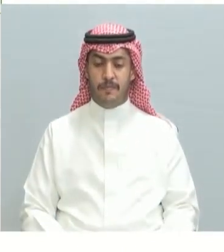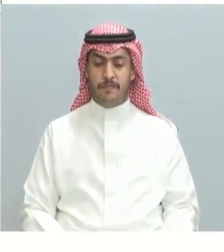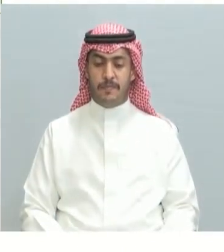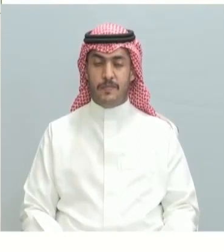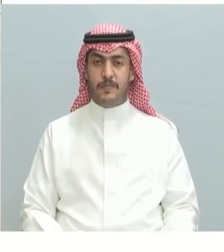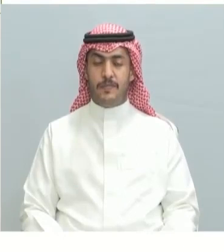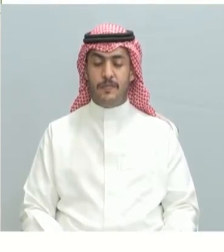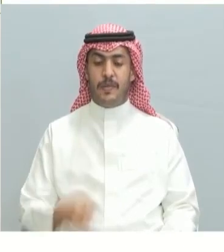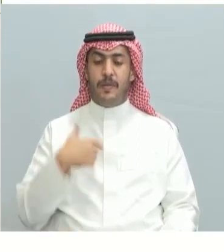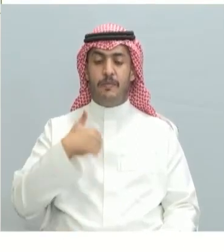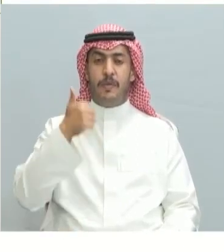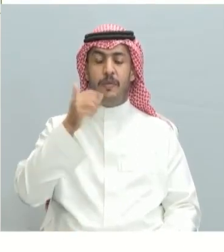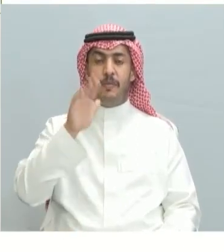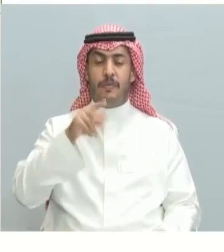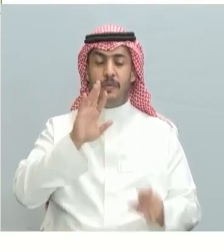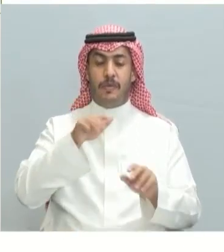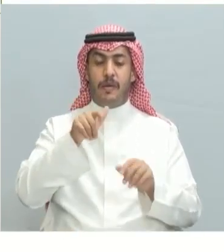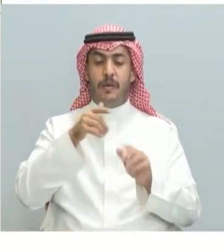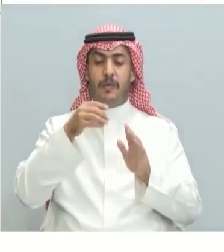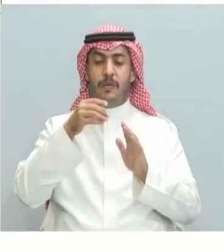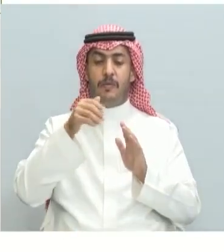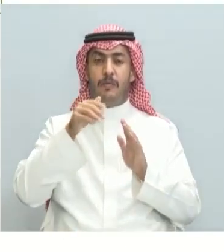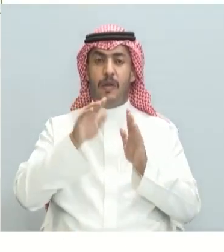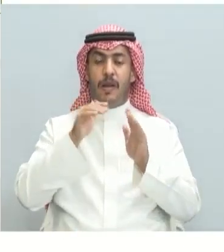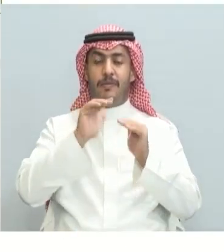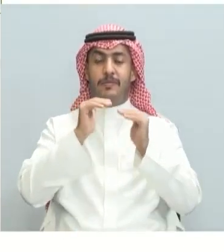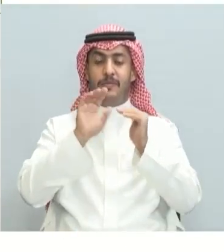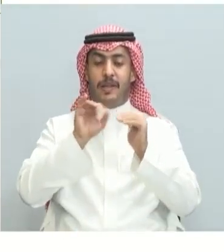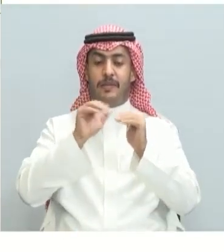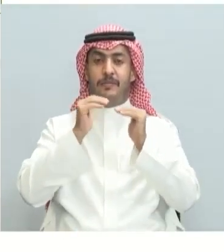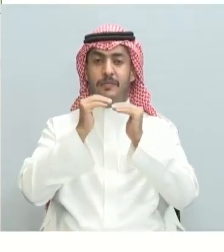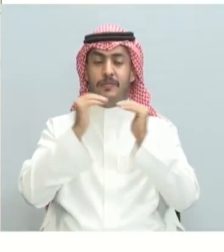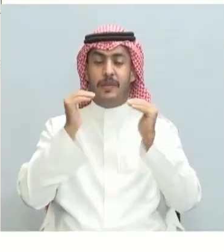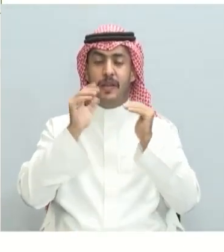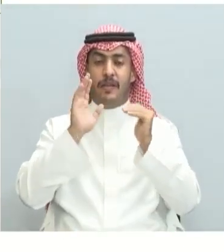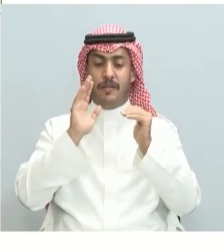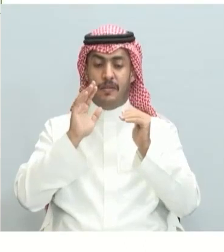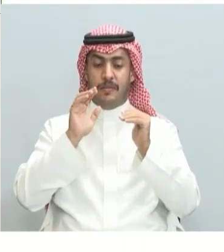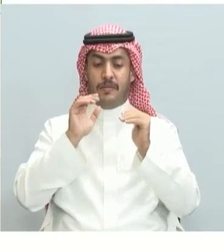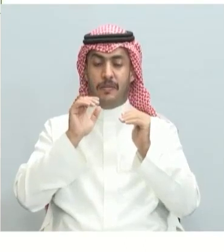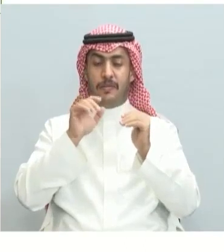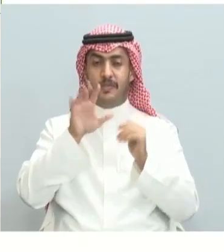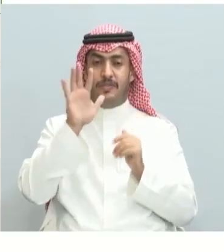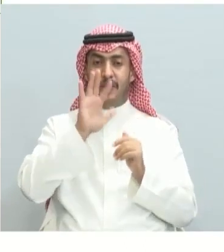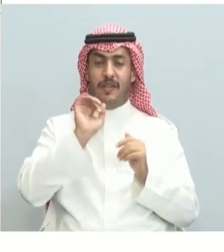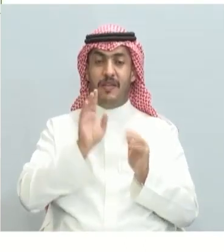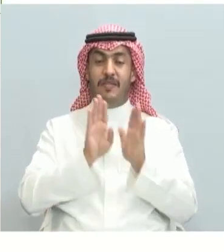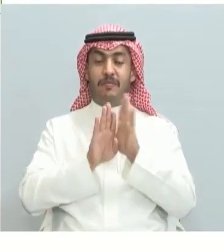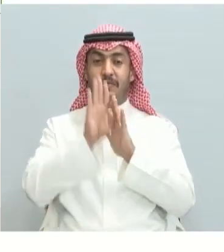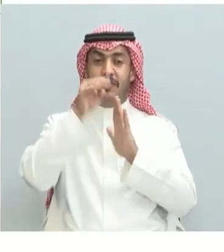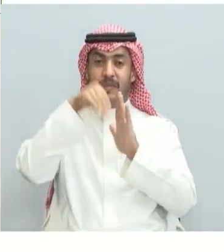الانخفاض يمكن كذلك ان يكون منحنى العائد مسطحا هنا ننتقل الى النوع الثالث ونلاحظ هنا في الشكل 2